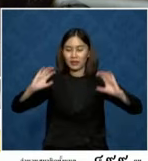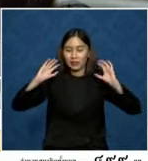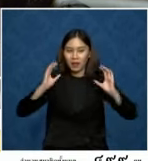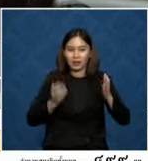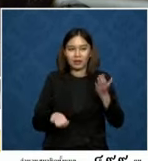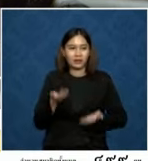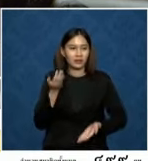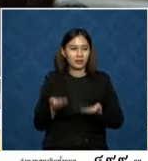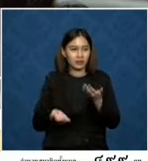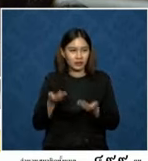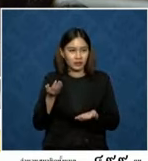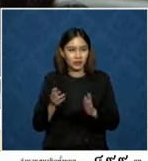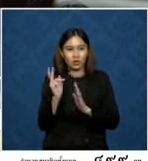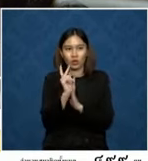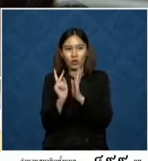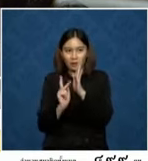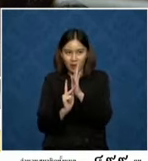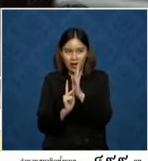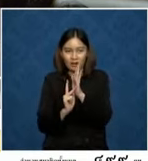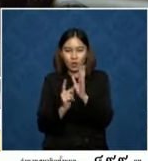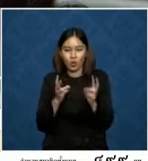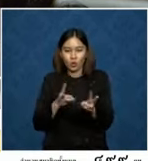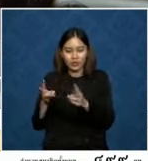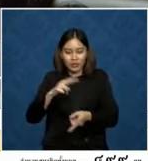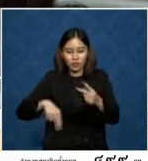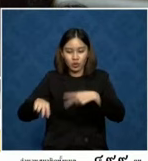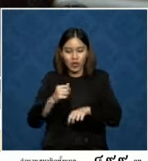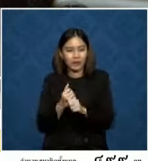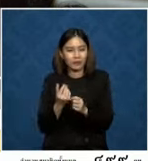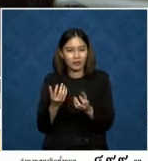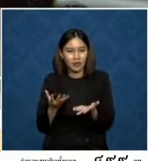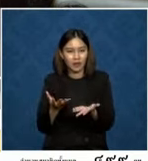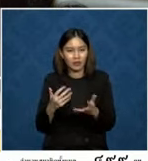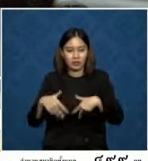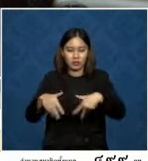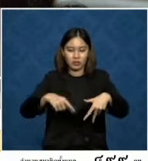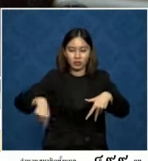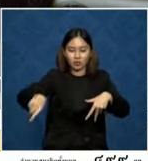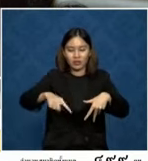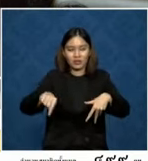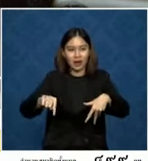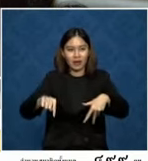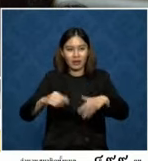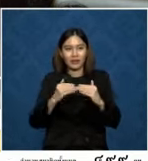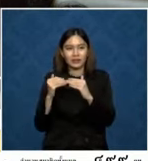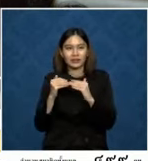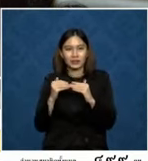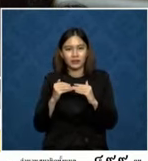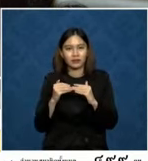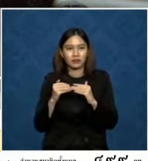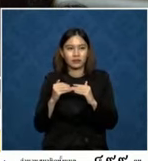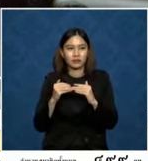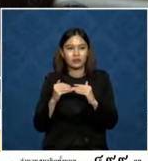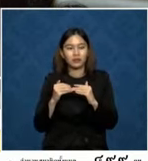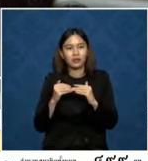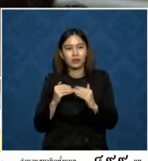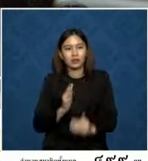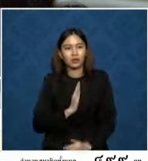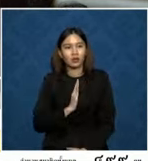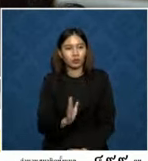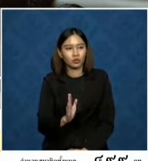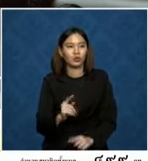หรือกฎหมายเนี่ยจะรองรับดูแลนะครับพี่น้องประชาชนที่ใช้สิทธิ์โดยสุจริตในการฟ้องคดีอาญ